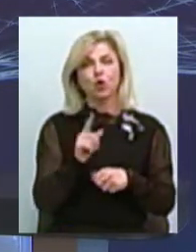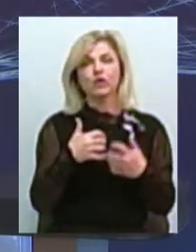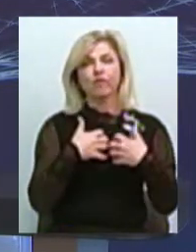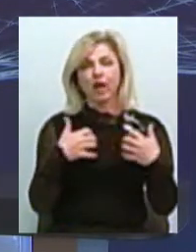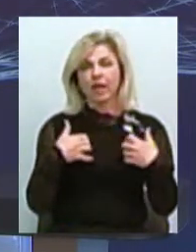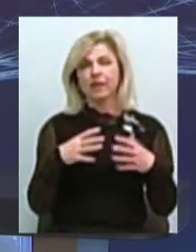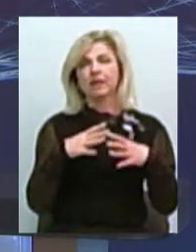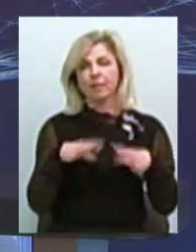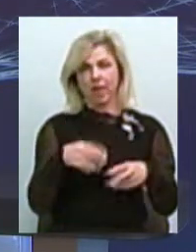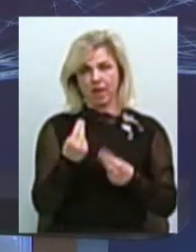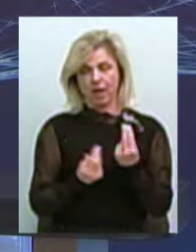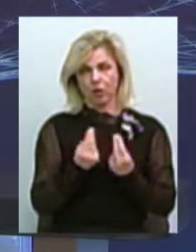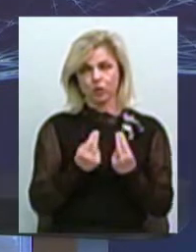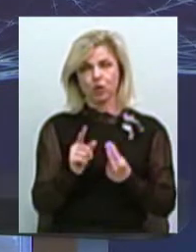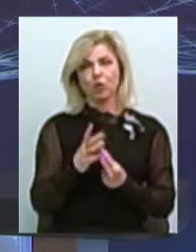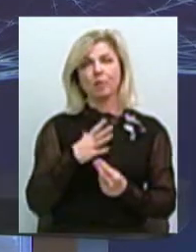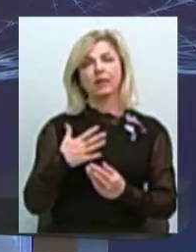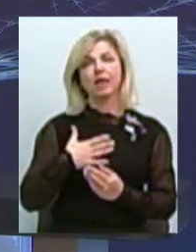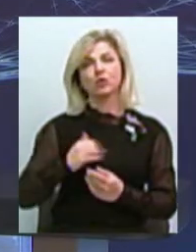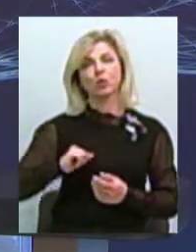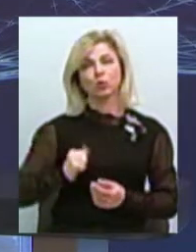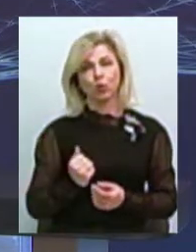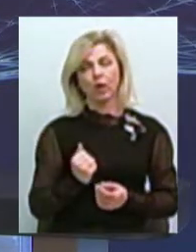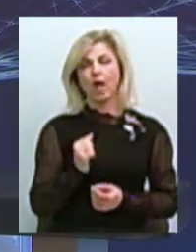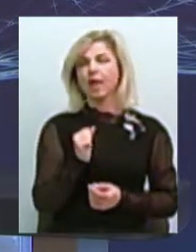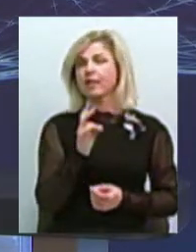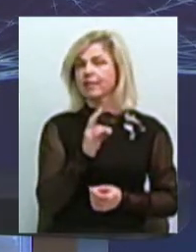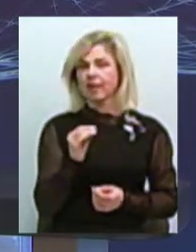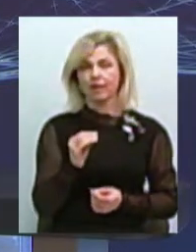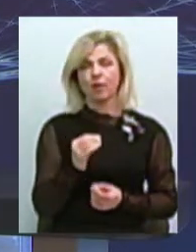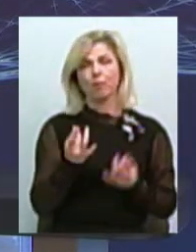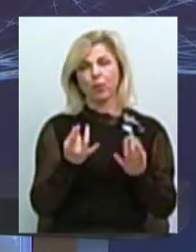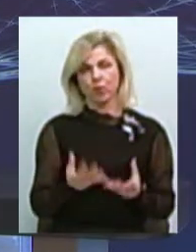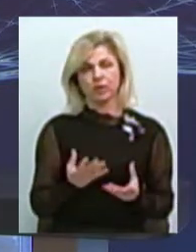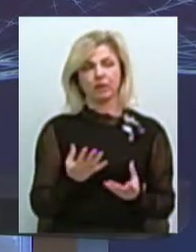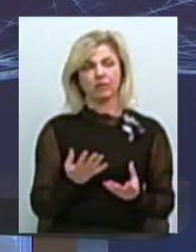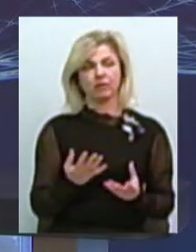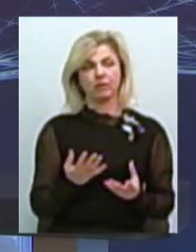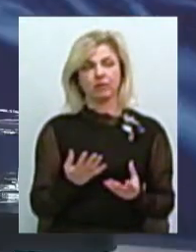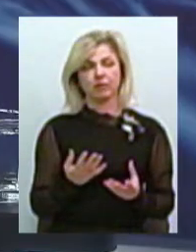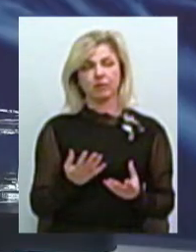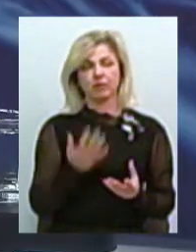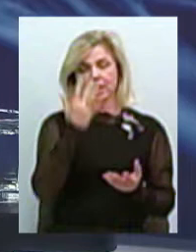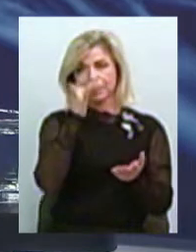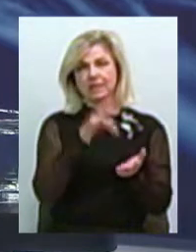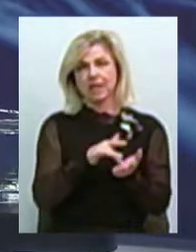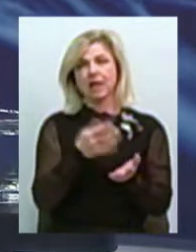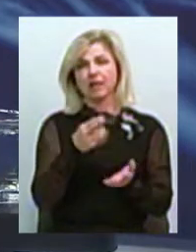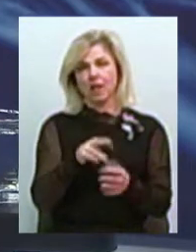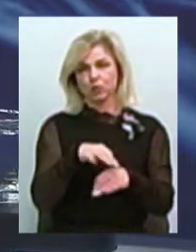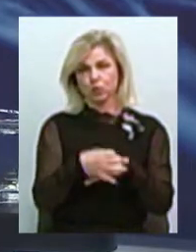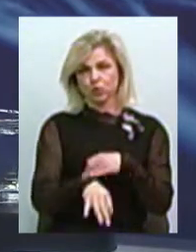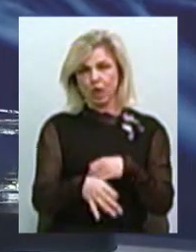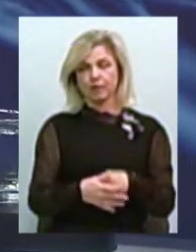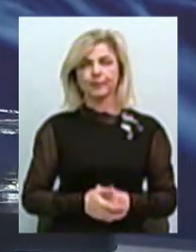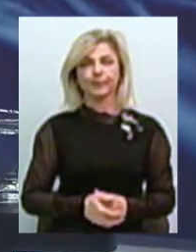вона була нашим другом, нашим приятелем, але ніяк не просто ціллю для знущання. Фактично. Можливо, ще і для